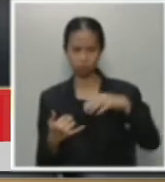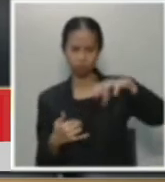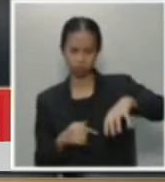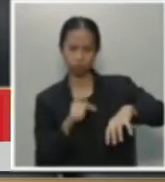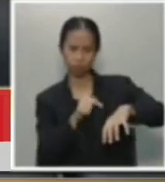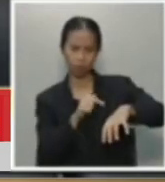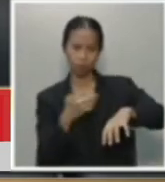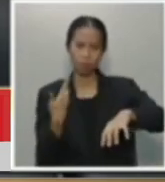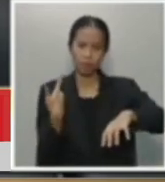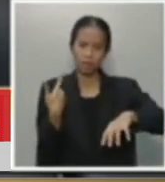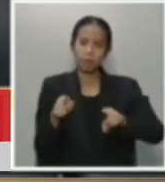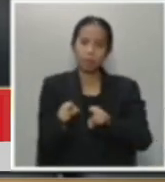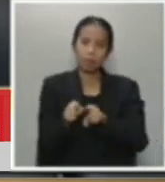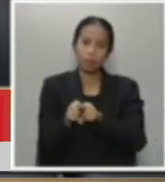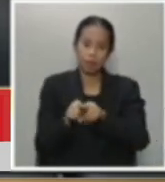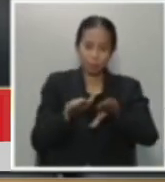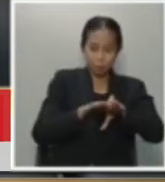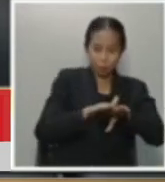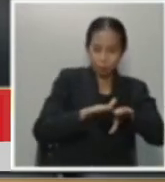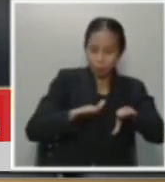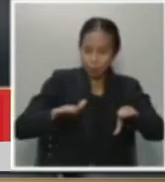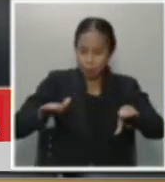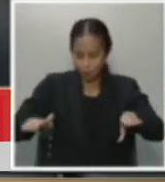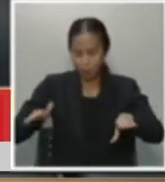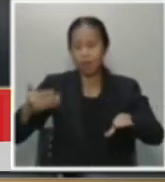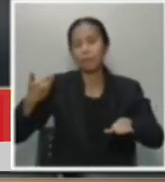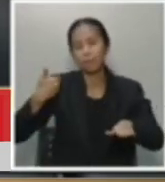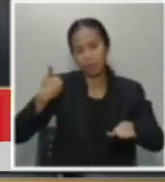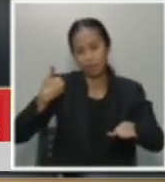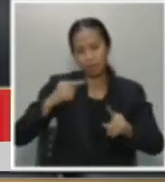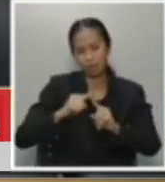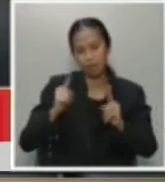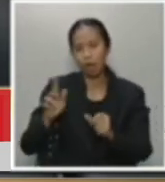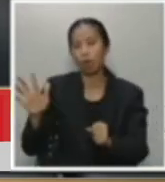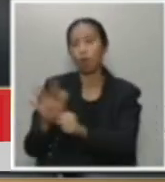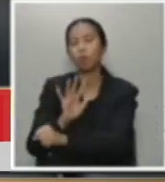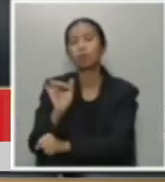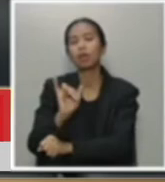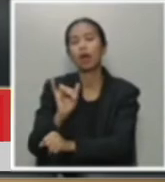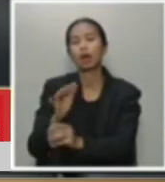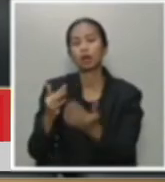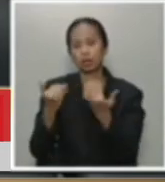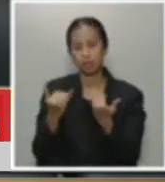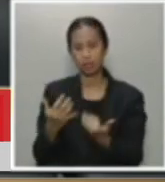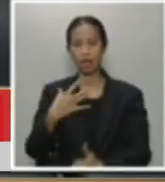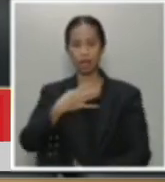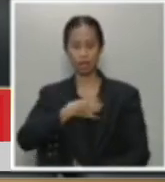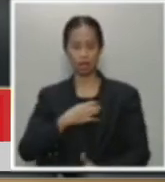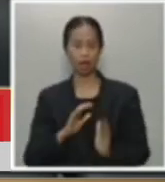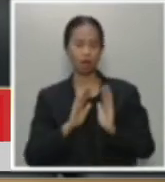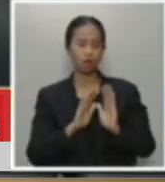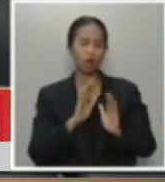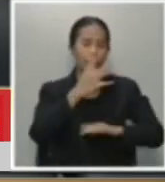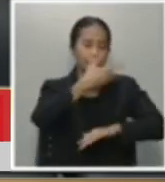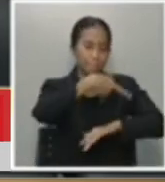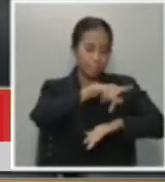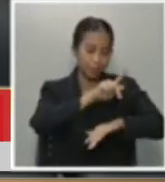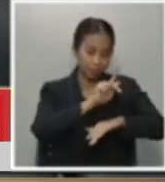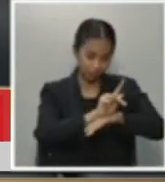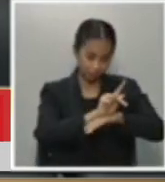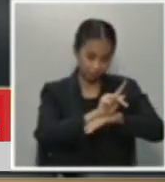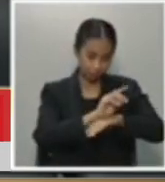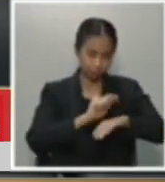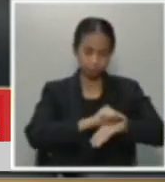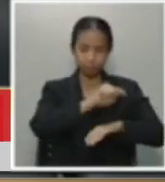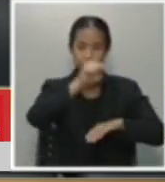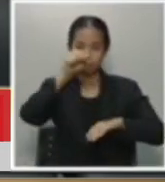ลานอเนกประสงค์แล้วแต่ยังไม่ครอบคลุมทั้งพื้นที่ค่ะดิฉันจึงนำเรียนผ่านท่านประธานสภาไปยังกรมโย